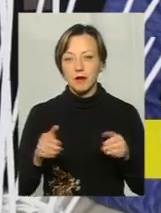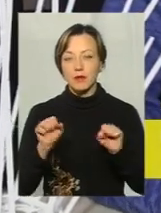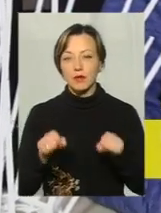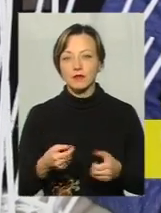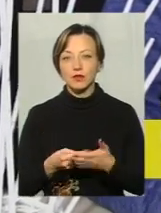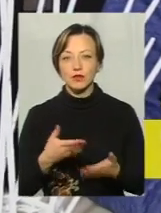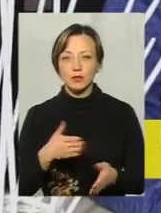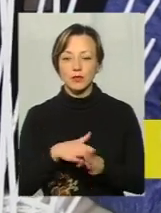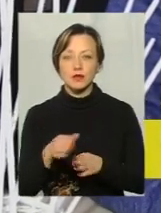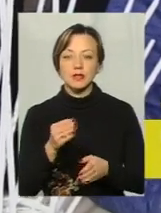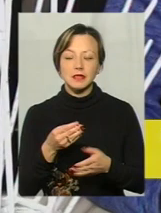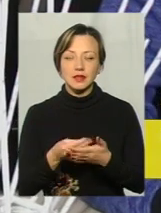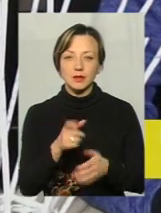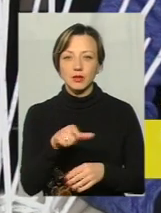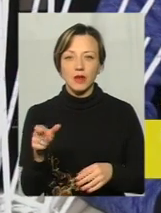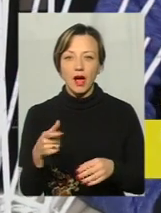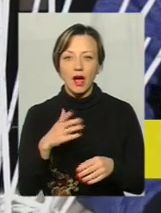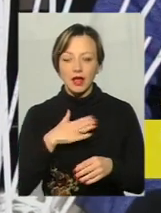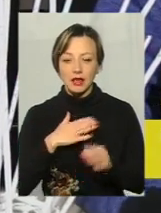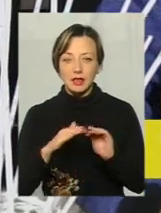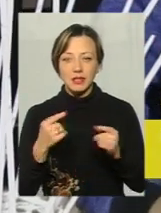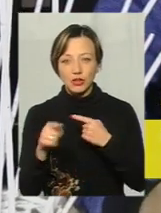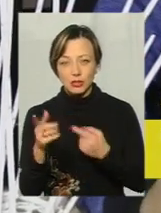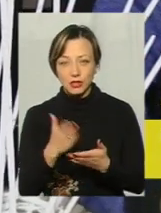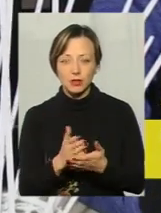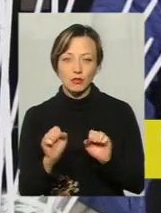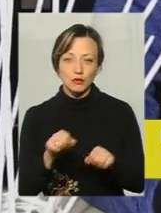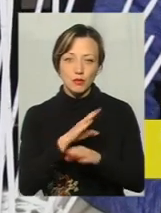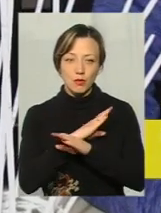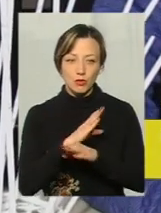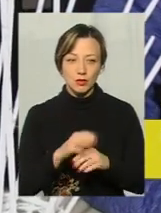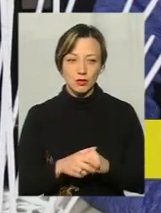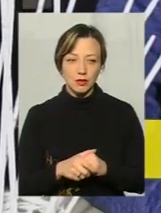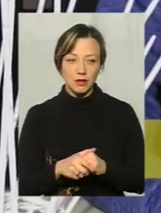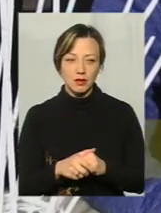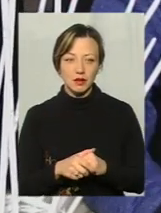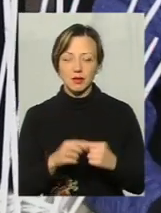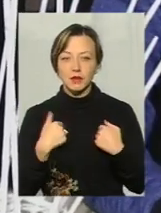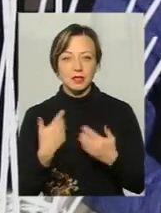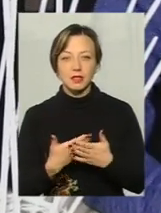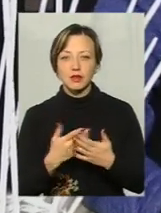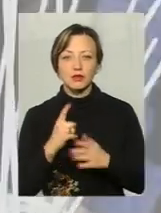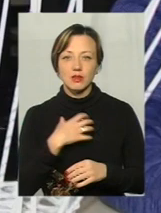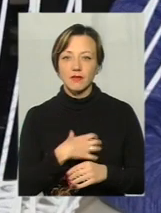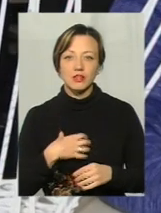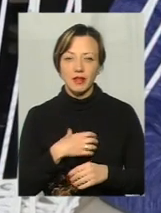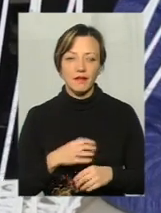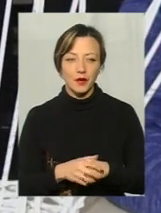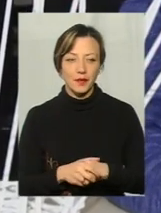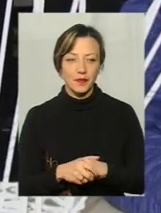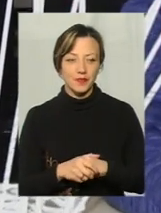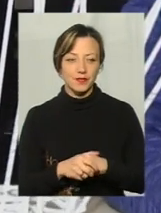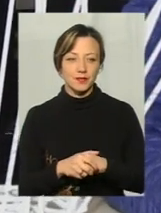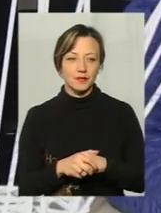які ми збираємо гроші, вони не такі, як ми, і може навіть помруть. І мені здається, це дуже важливо. Ніхто не